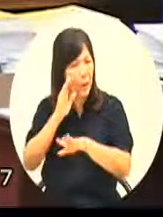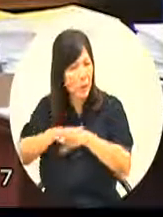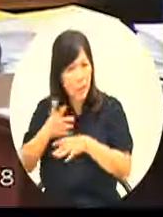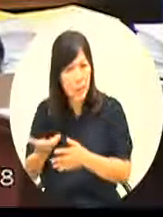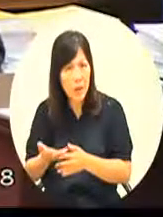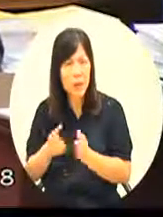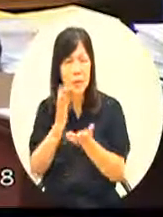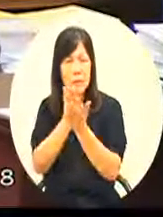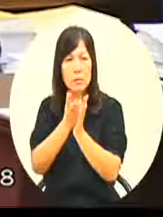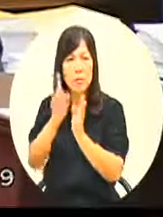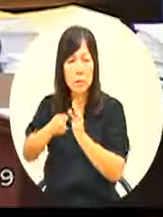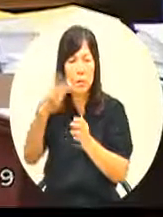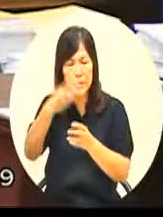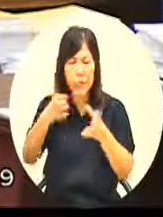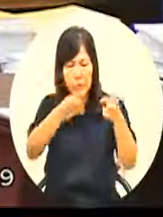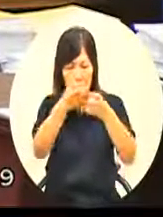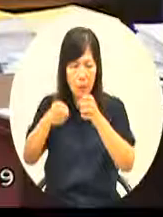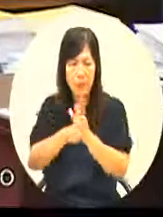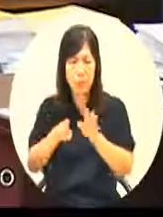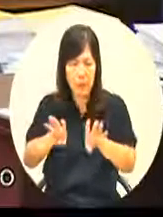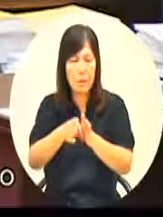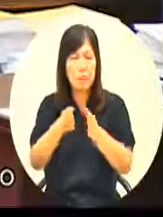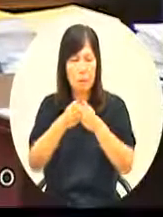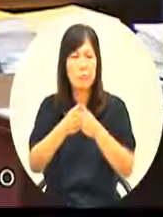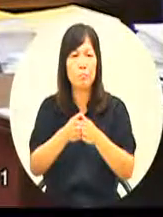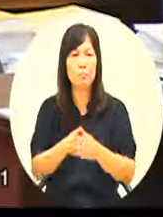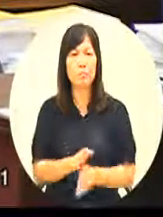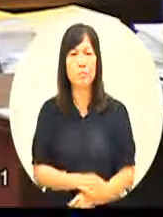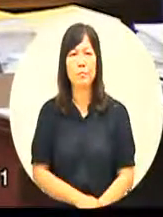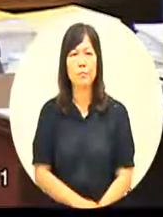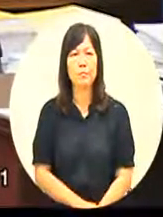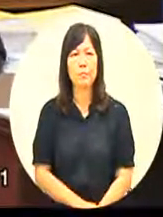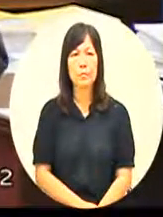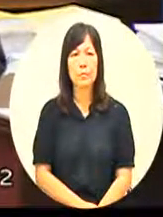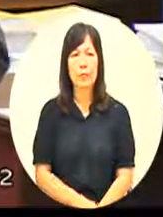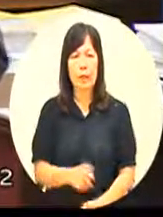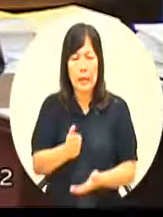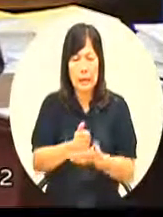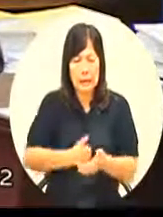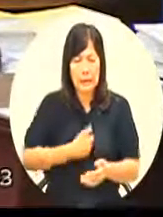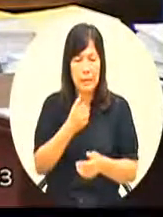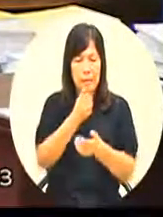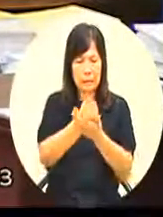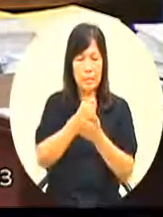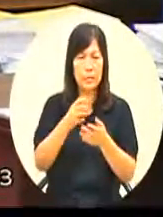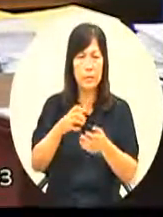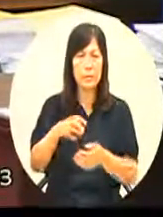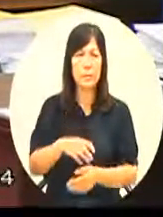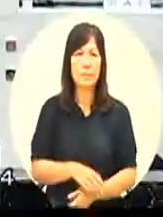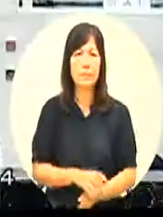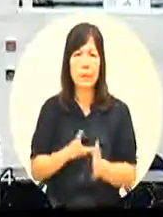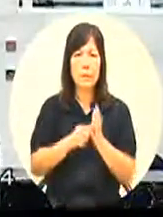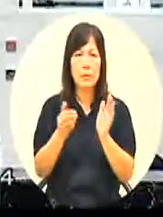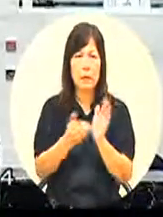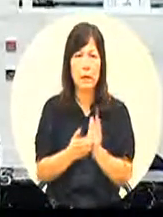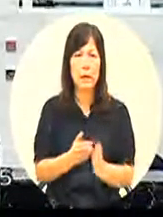是有更多的讨论要去进行的。那真的是要麻烦。